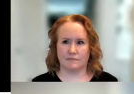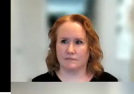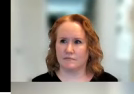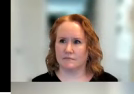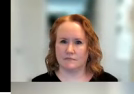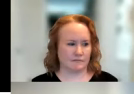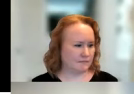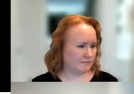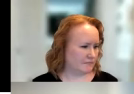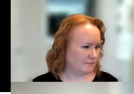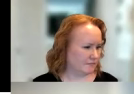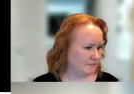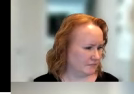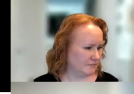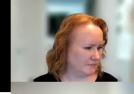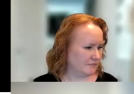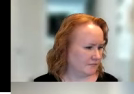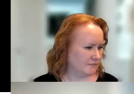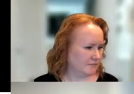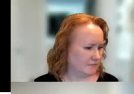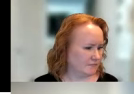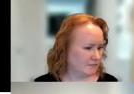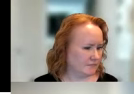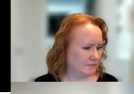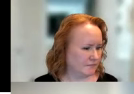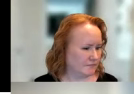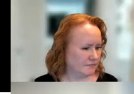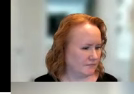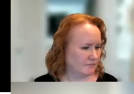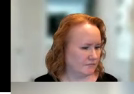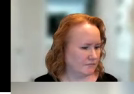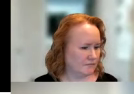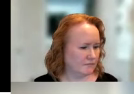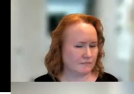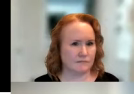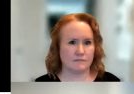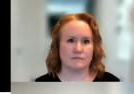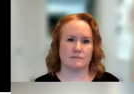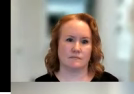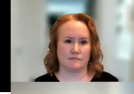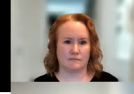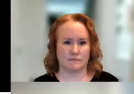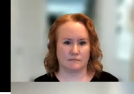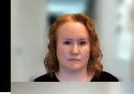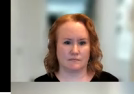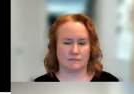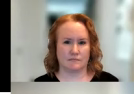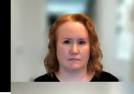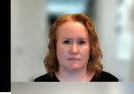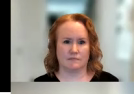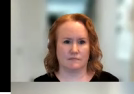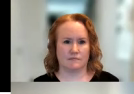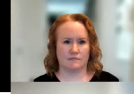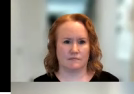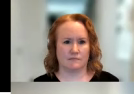Med andre ord så det dette indre markedsperspektivet som hovedformålet bak vedtakelsen av direktivet.